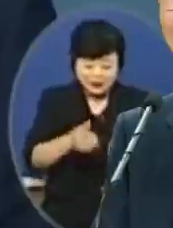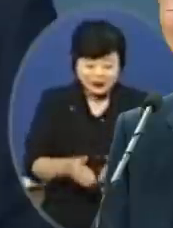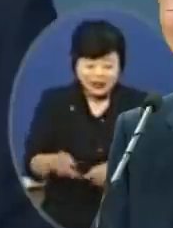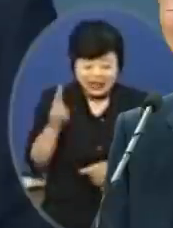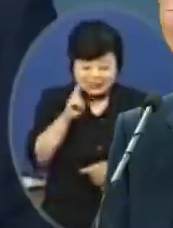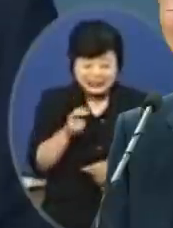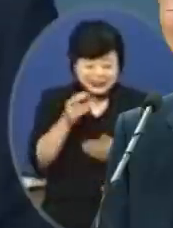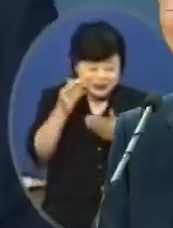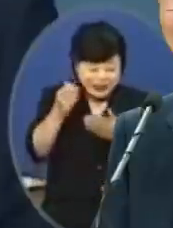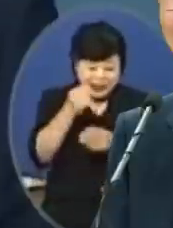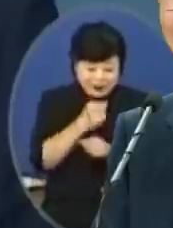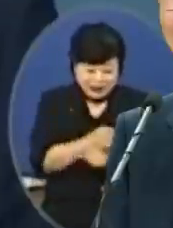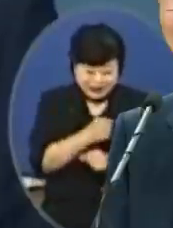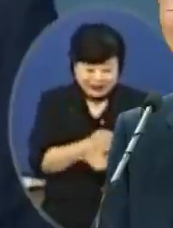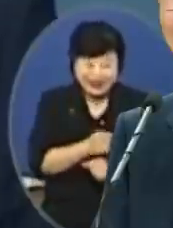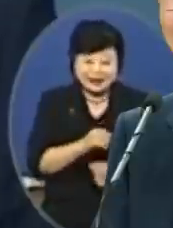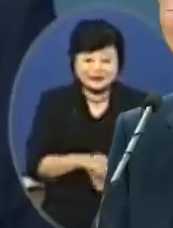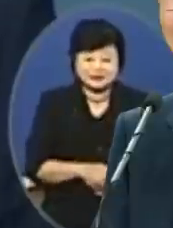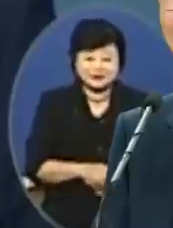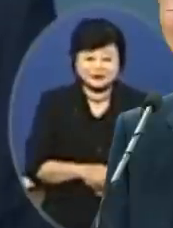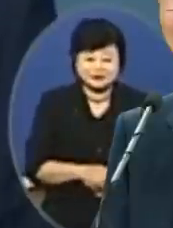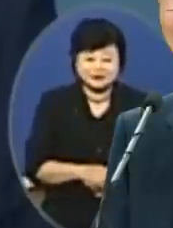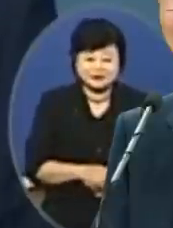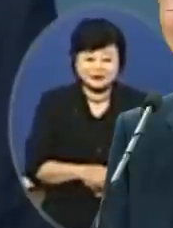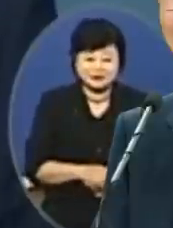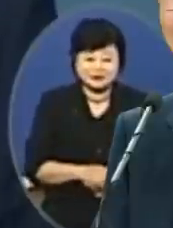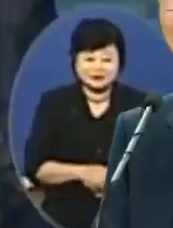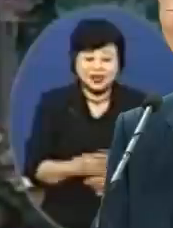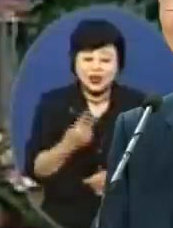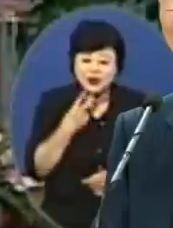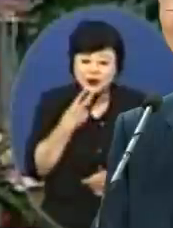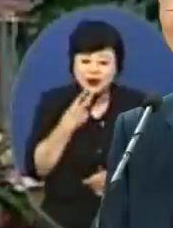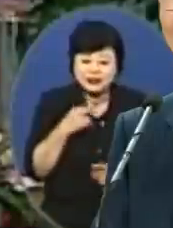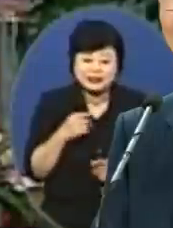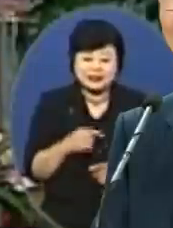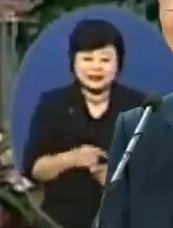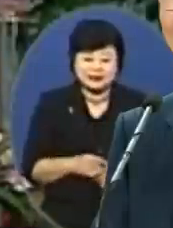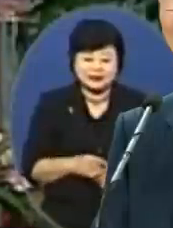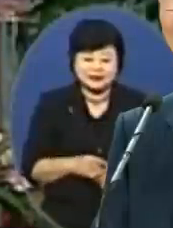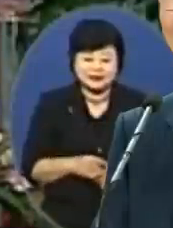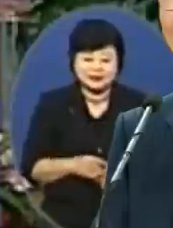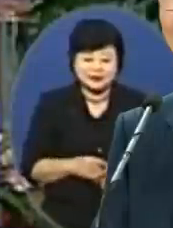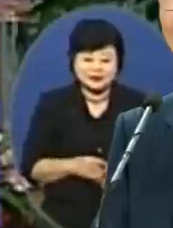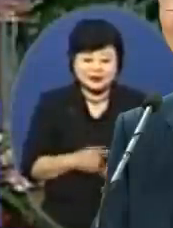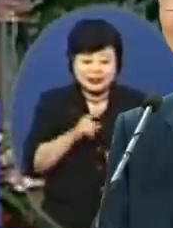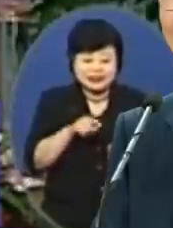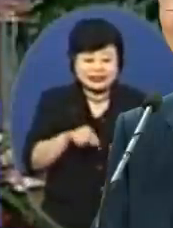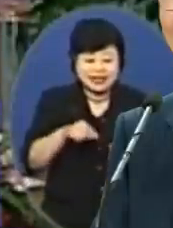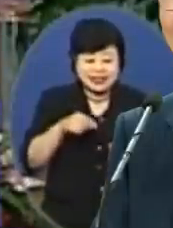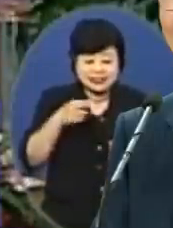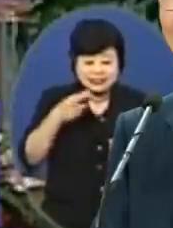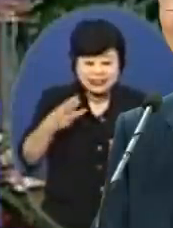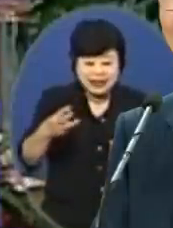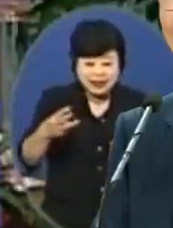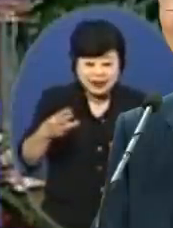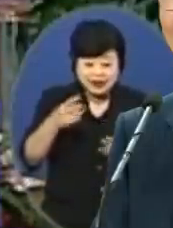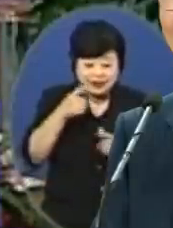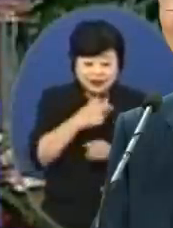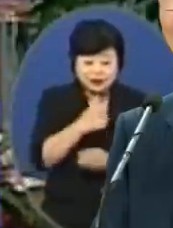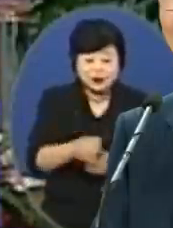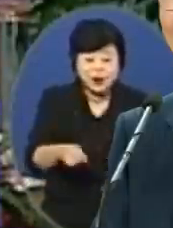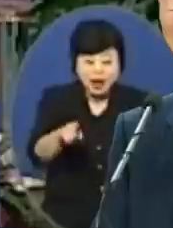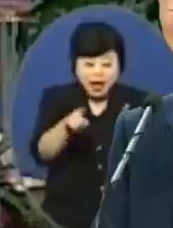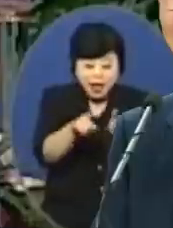찬미케 하도록 만들겠다고 하신 것입니다. 요한 1서 1장 3절에 우리의 사귐은 아버지와 그 아들 예수 그리스도로